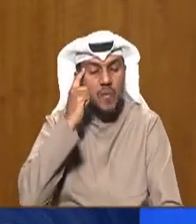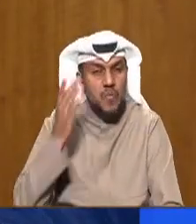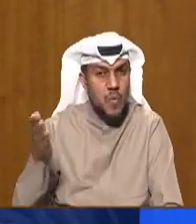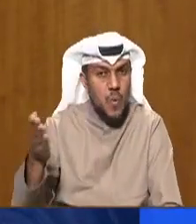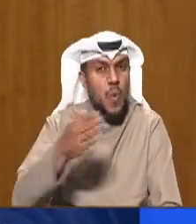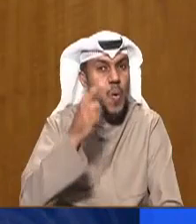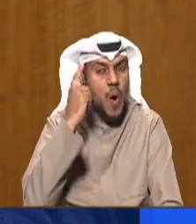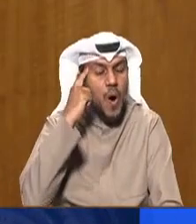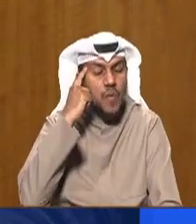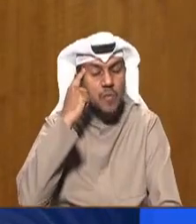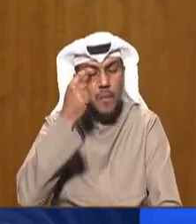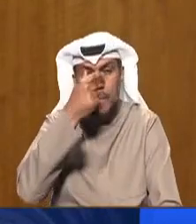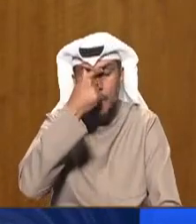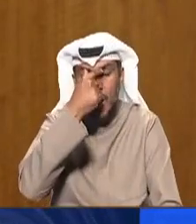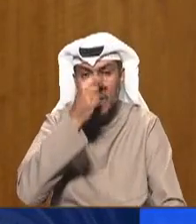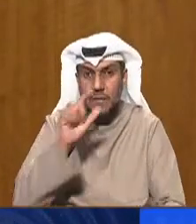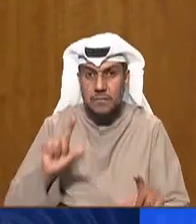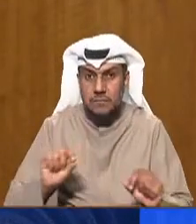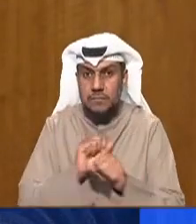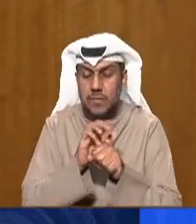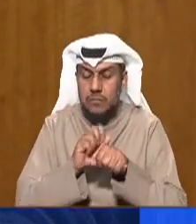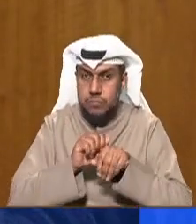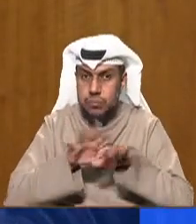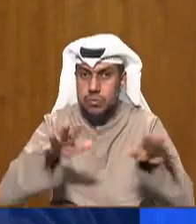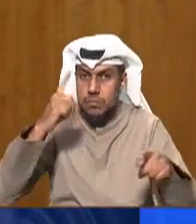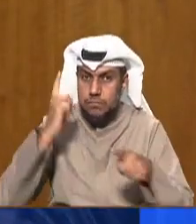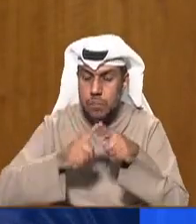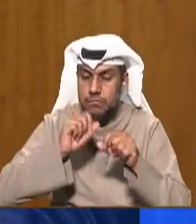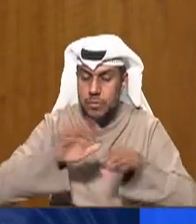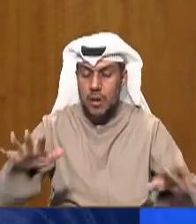سريع، هناك زيادة في عدد